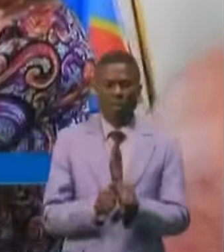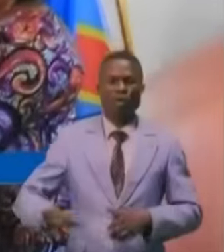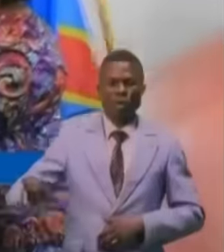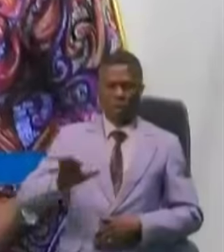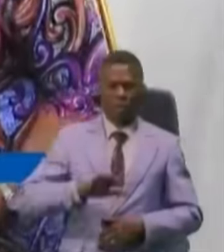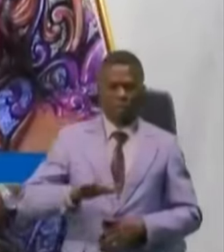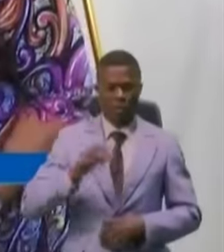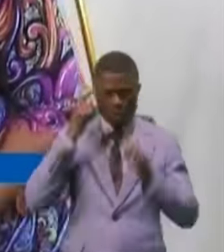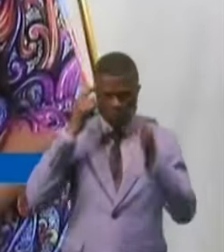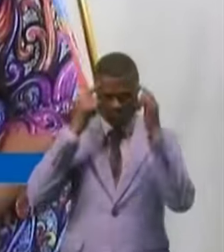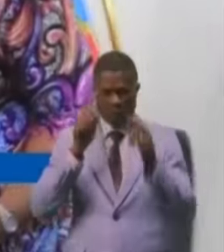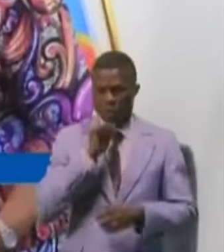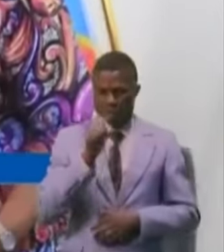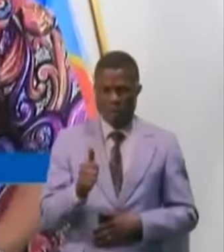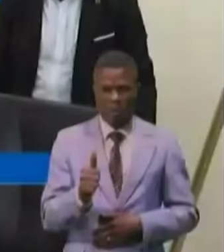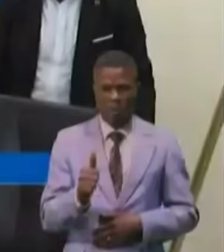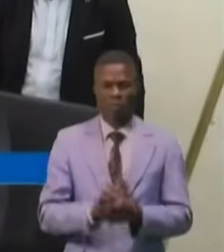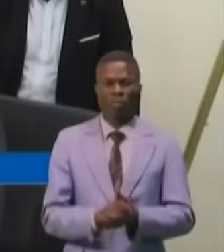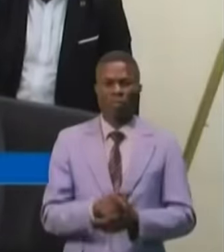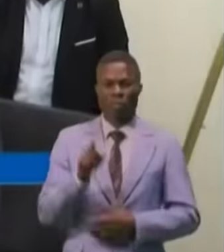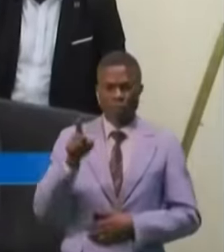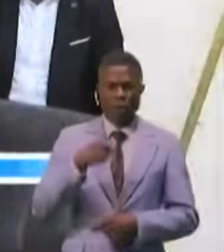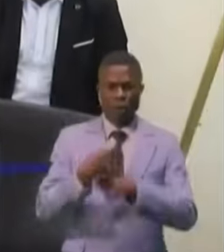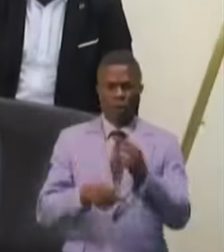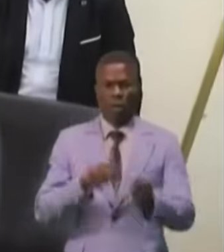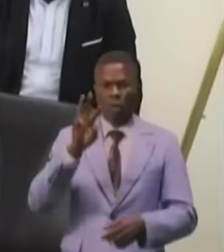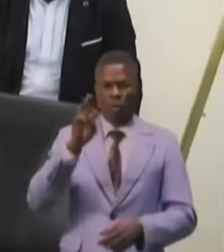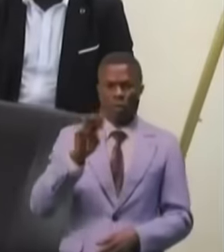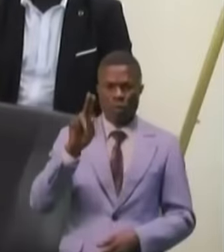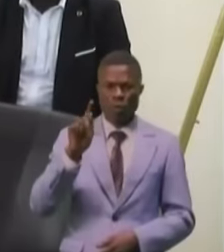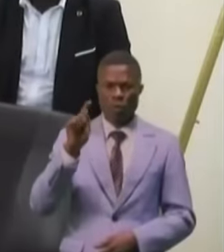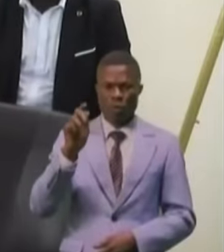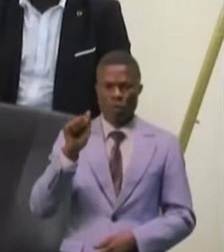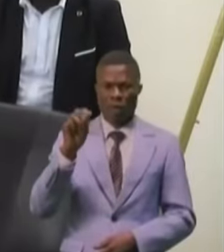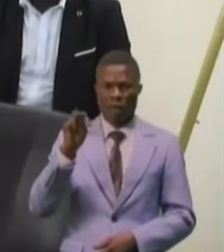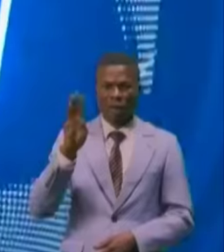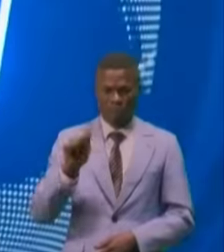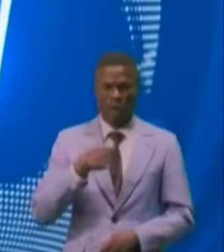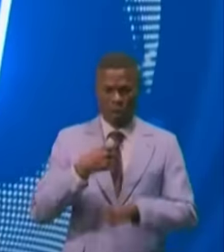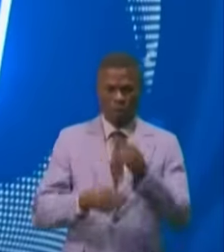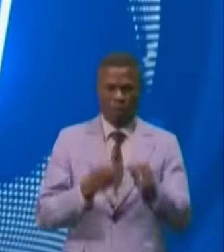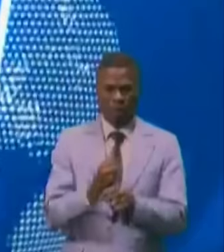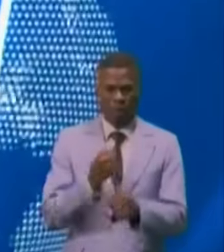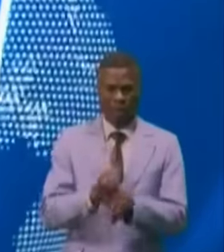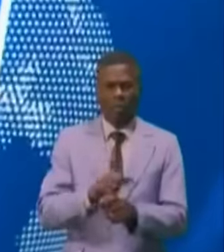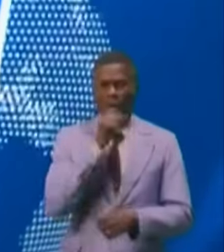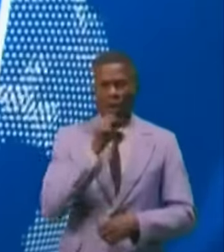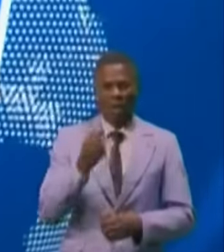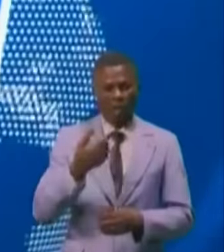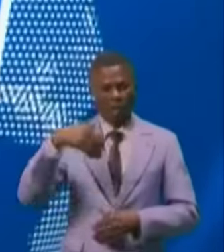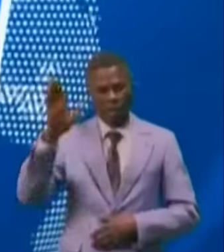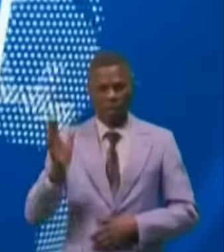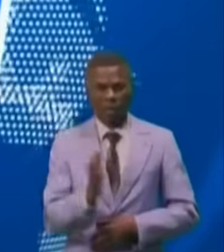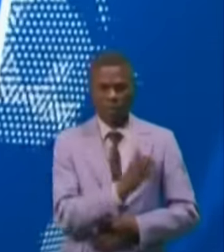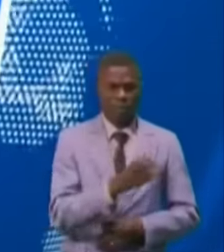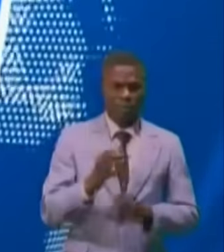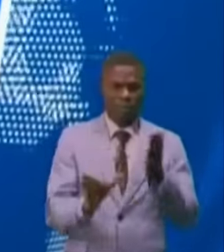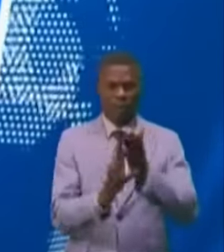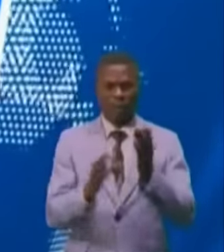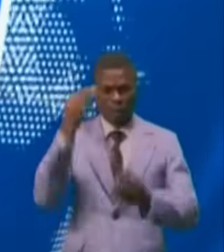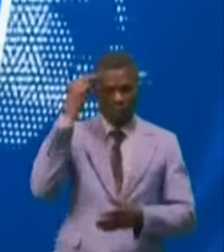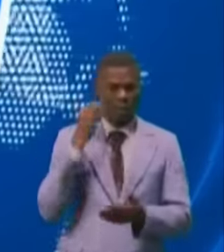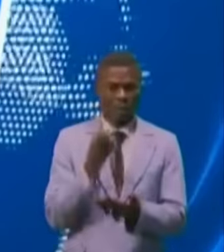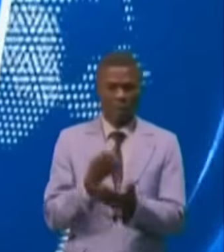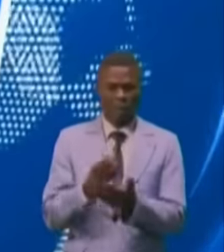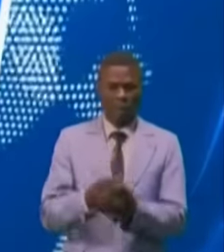inquiéter. Constant Mutamba entre alors que Rose Mutombo Kiese s'en va. Le vice-premier ministre, ministre de l'économie